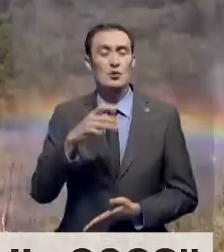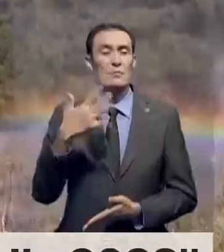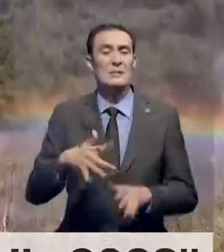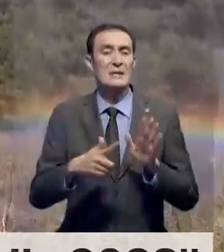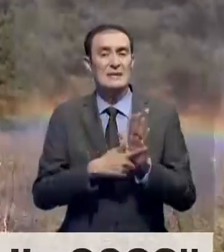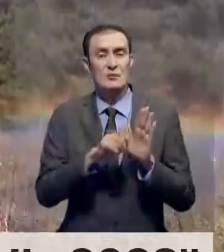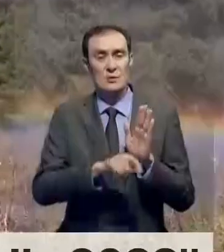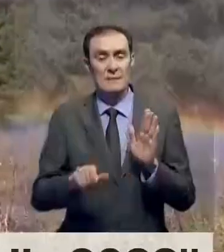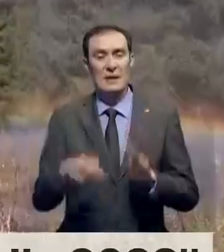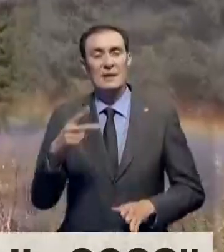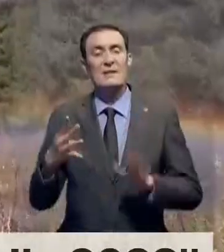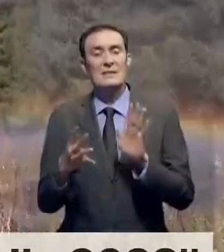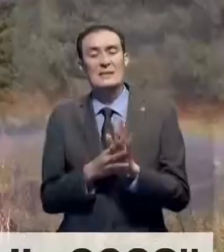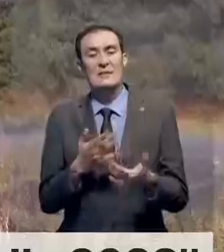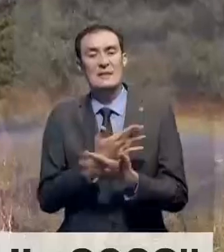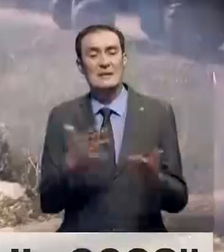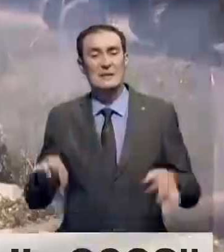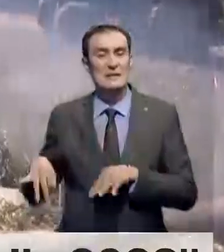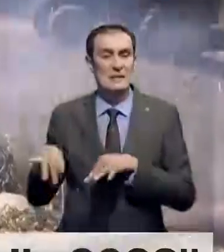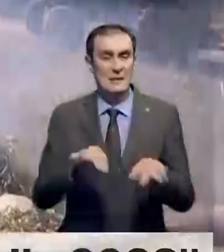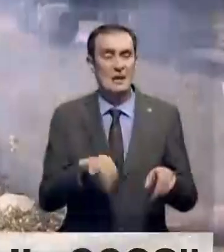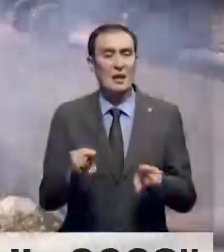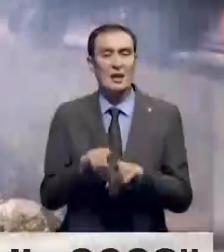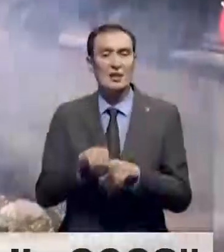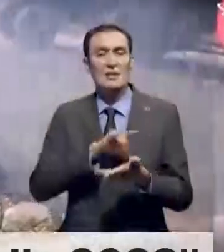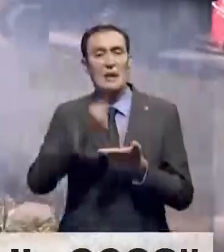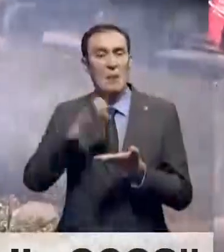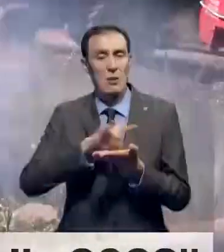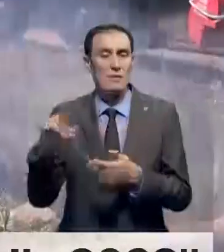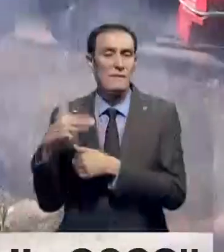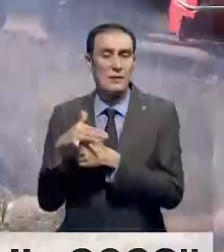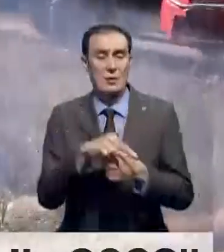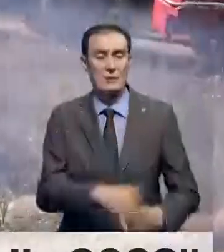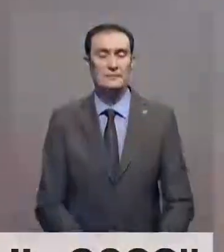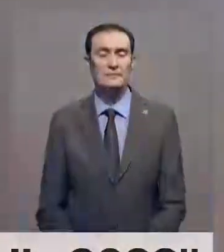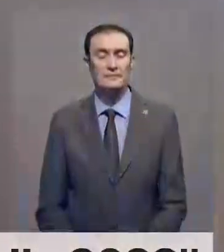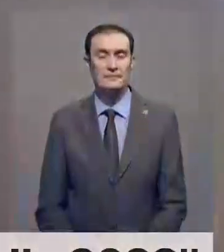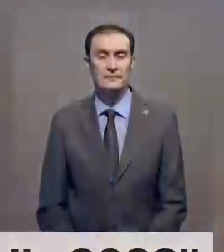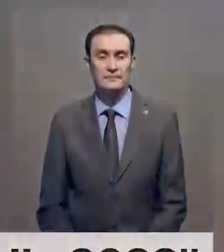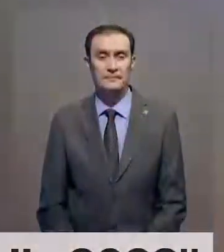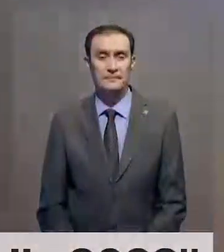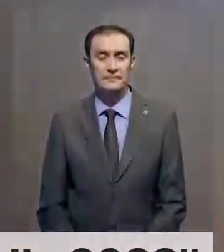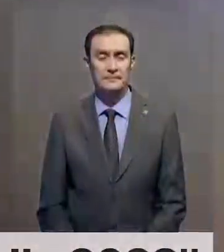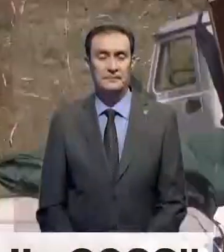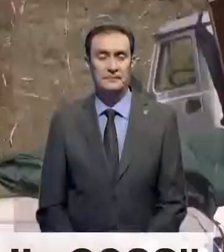задействованы 157 человек, 29 единиц спецтехники, а также самолет и вертолет.